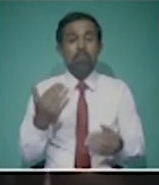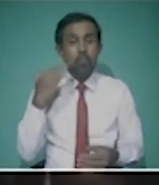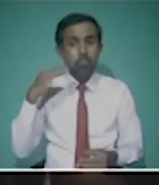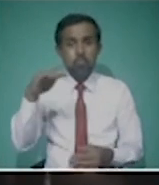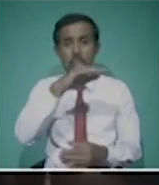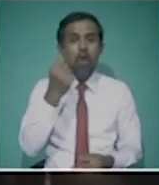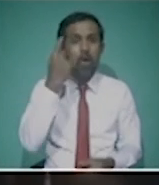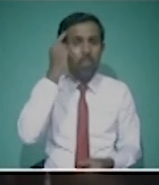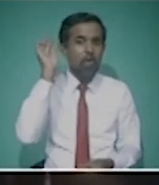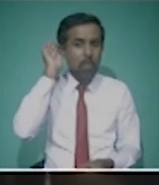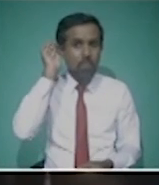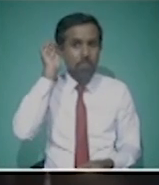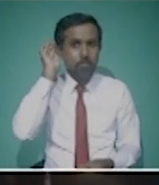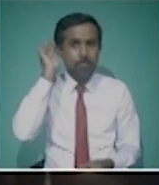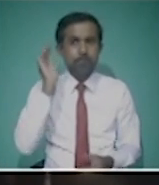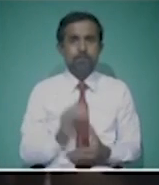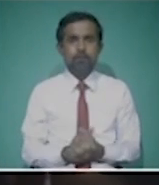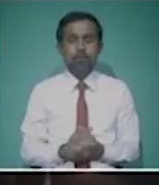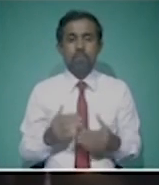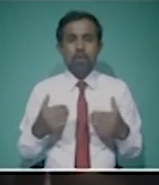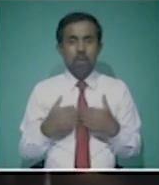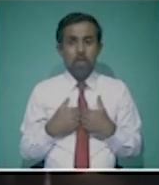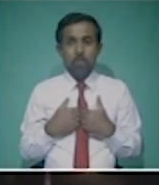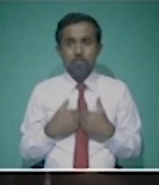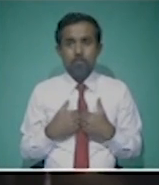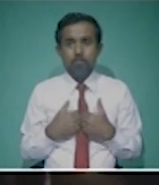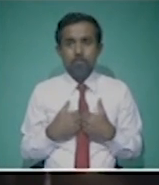கொண்டு வாருங்கள் என்பதைத்தான் நாங்கள் இந்த இடத்திலே வலியுறுத்துகிறோம். திருத்தங்கள் ஒரு காலமும் இந்த நாட்டை திருத்த